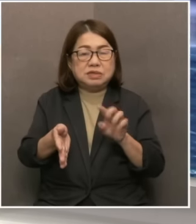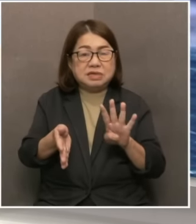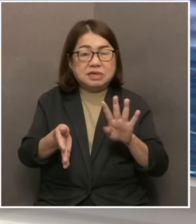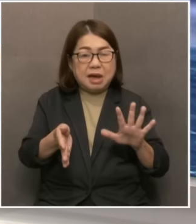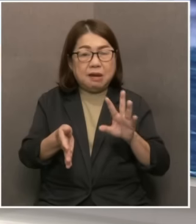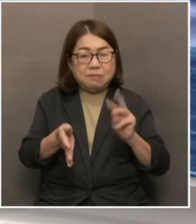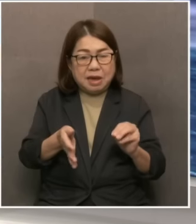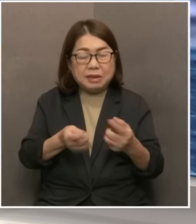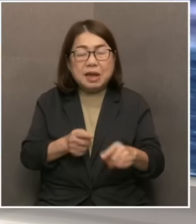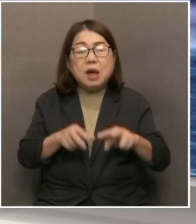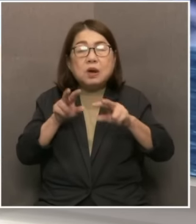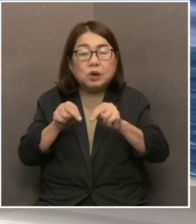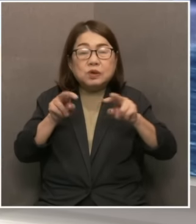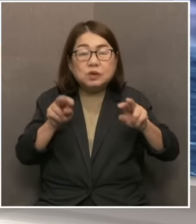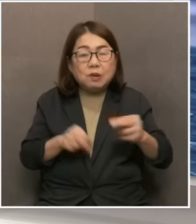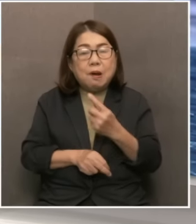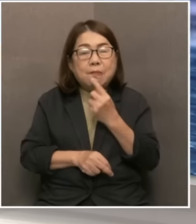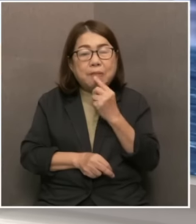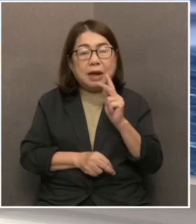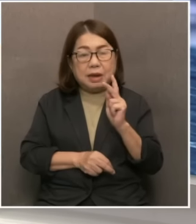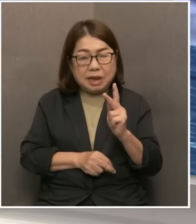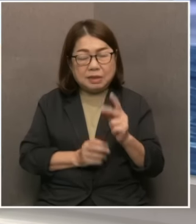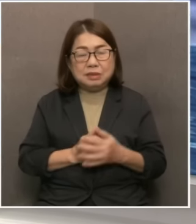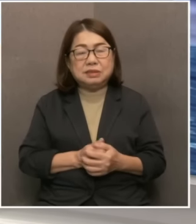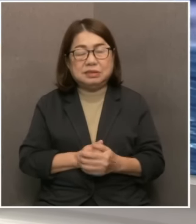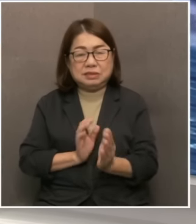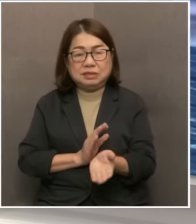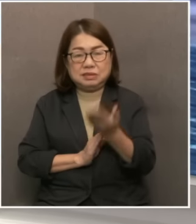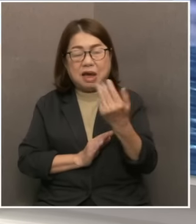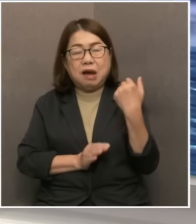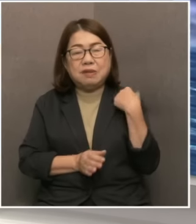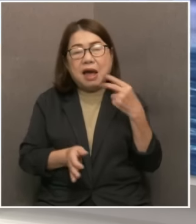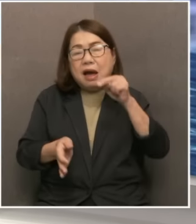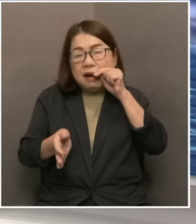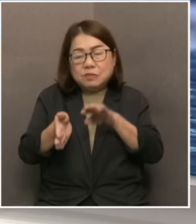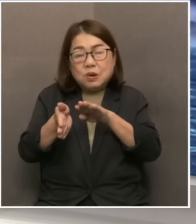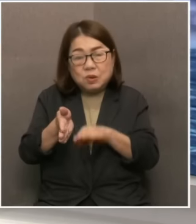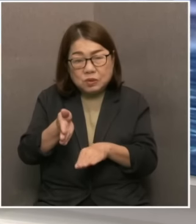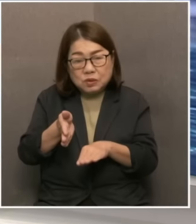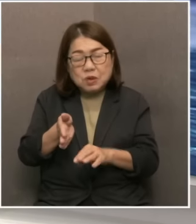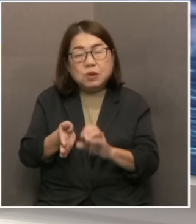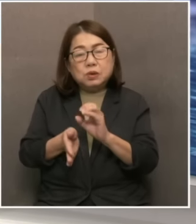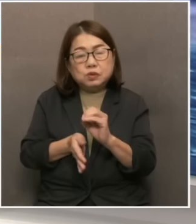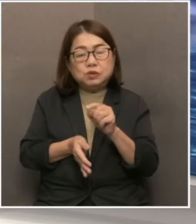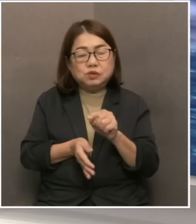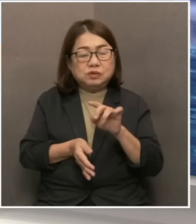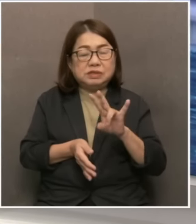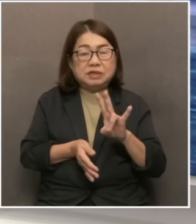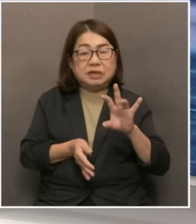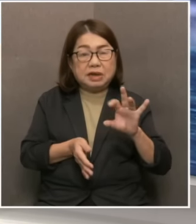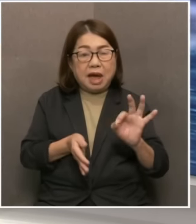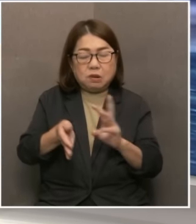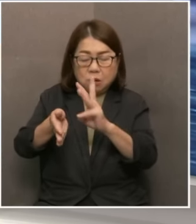กรมชมประธานปากเกร็ดนะคะจังหวัดนนทบุรีเช้าวันนี้ก็ลดลงกว่าเมื่อวานเช่นกันอยู่ที่ 0.79เมตจากระดับ